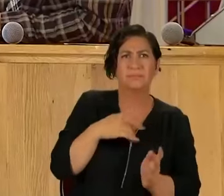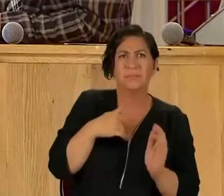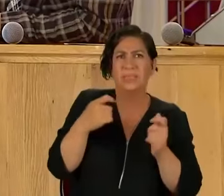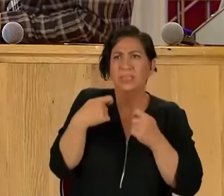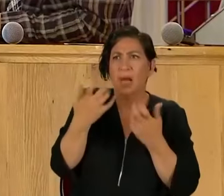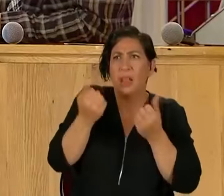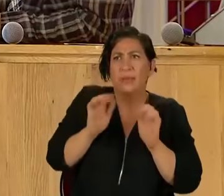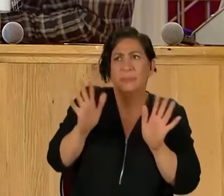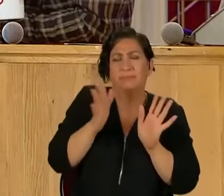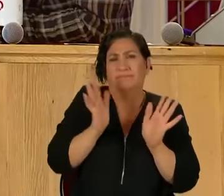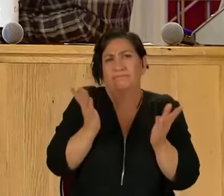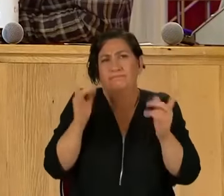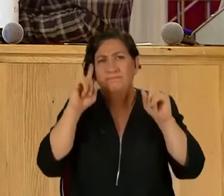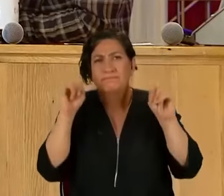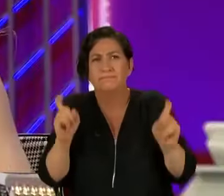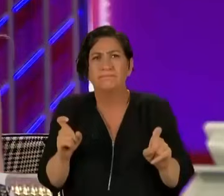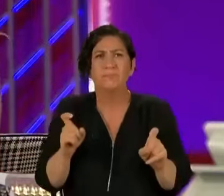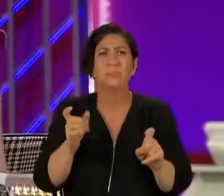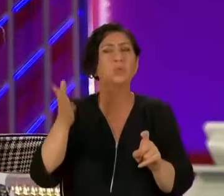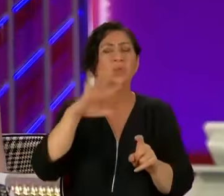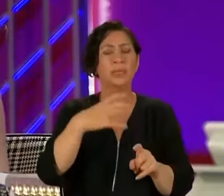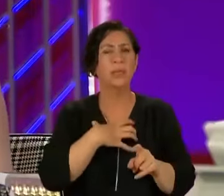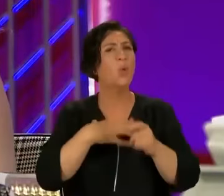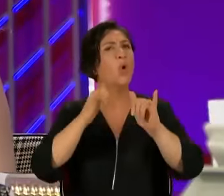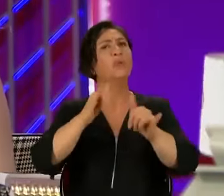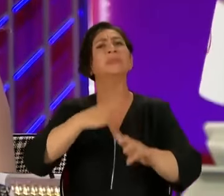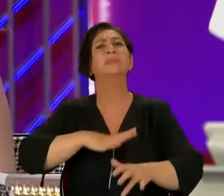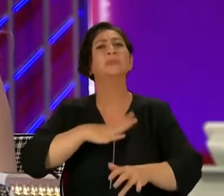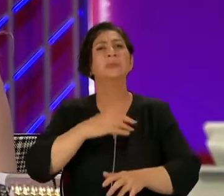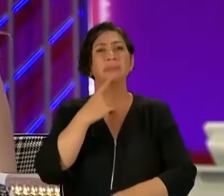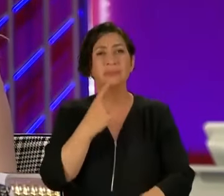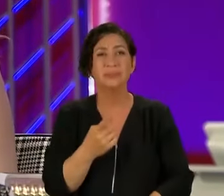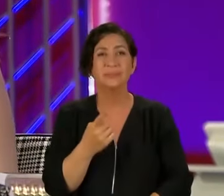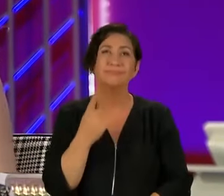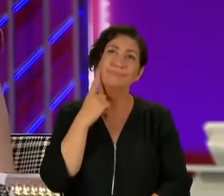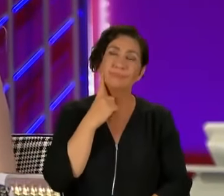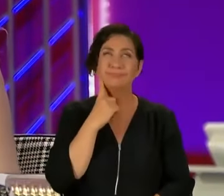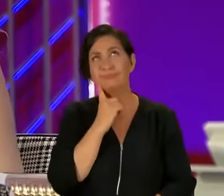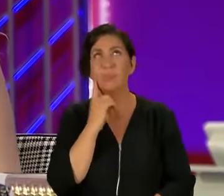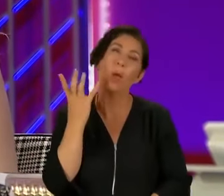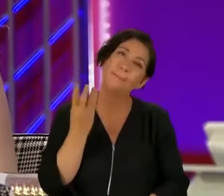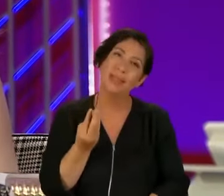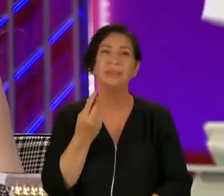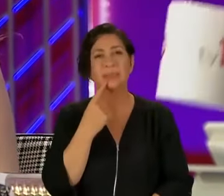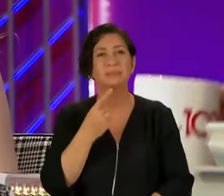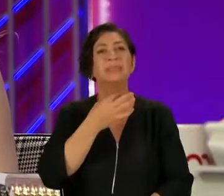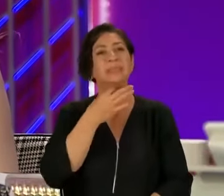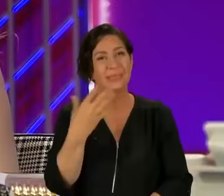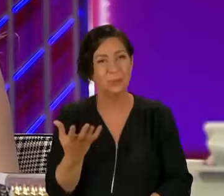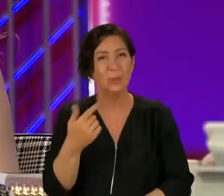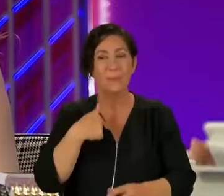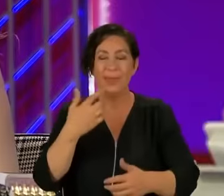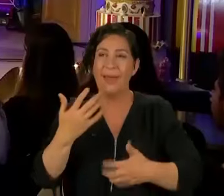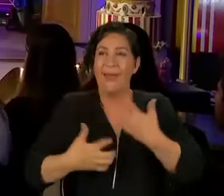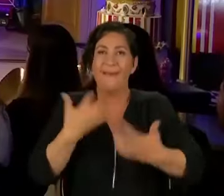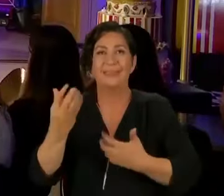hiçbir eğitimini almamıştım. Ama orada kendini oynamanı istiyorum dediğinde olabilir dedim ve sağ olsun beni